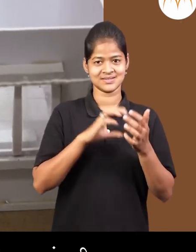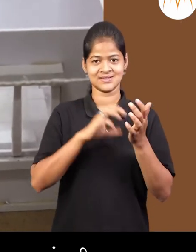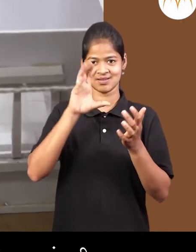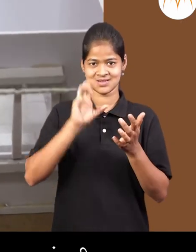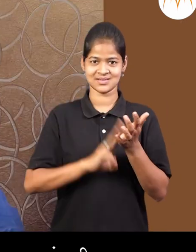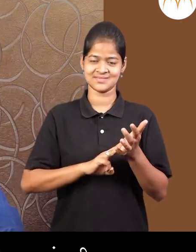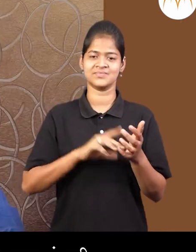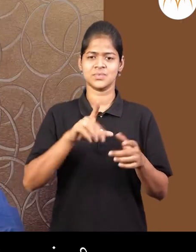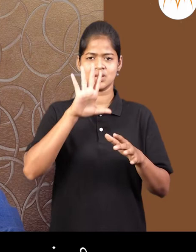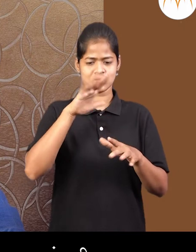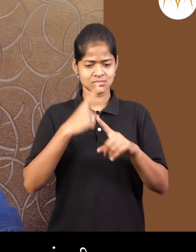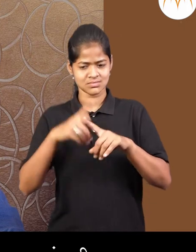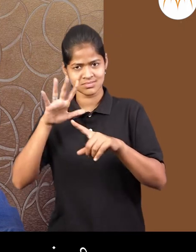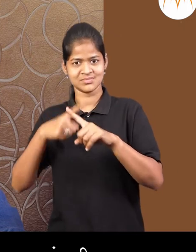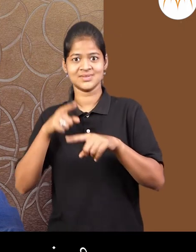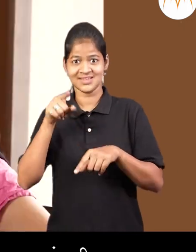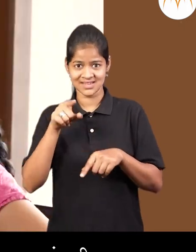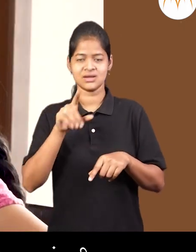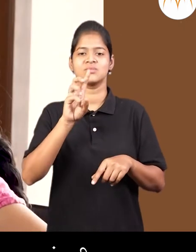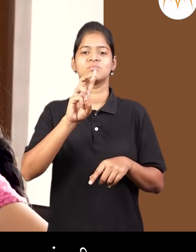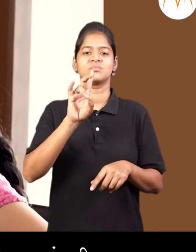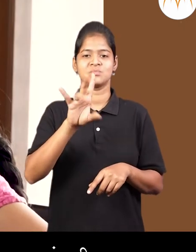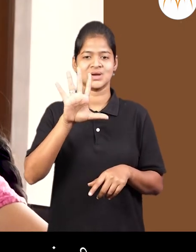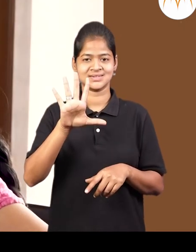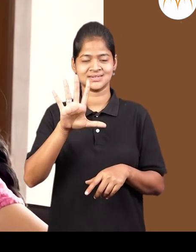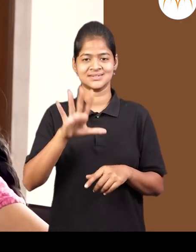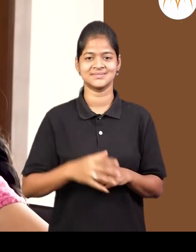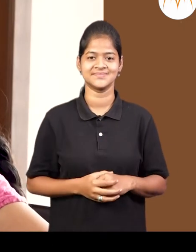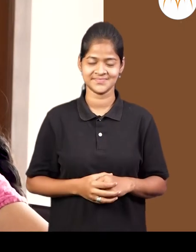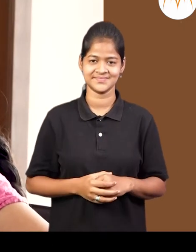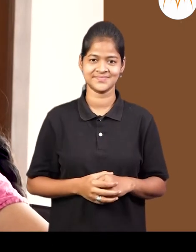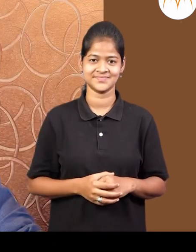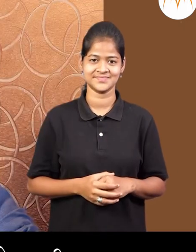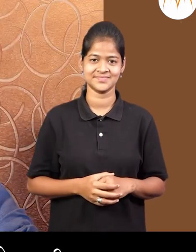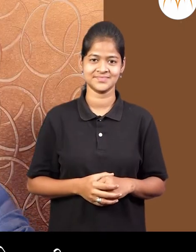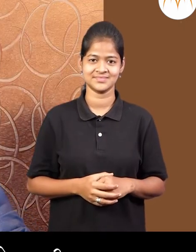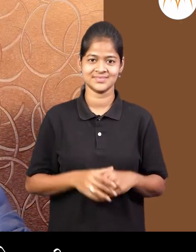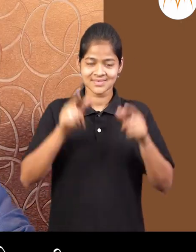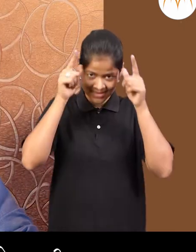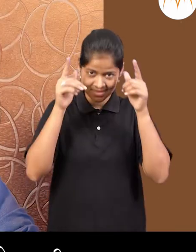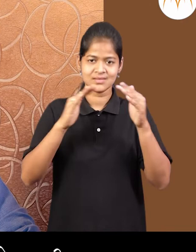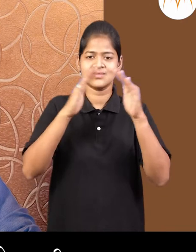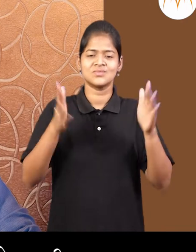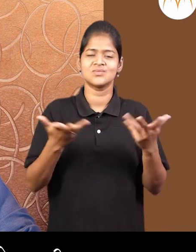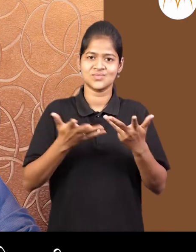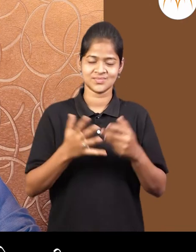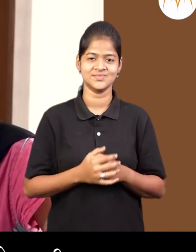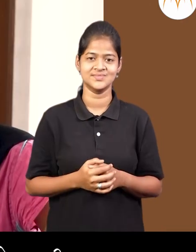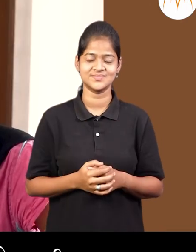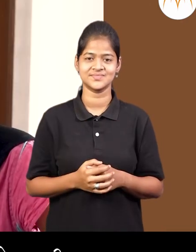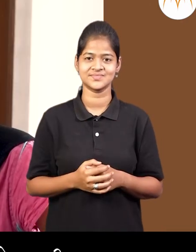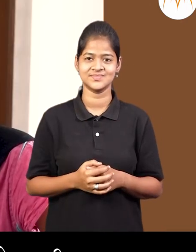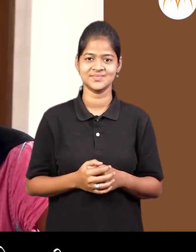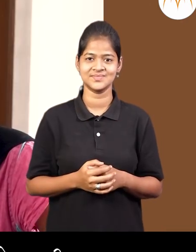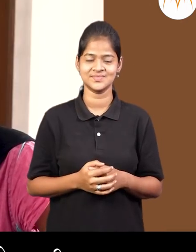5 सेंटीमीटर म्हणजे 5 × 5 25. 25 चौरस सेंटीमीटर. बस. आणि गोठ्याचं क्षेत्रफळ?